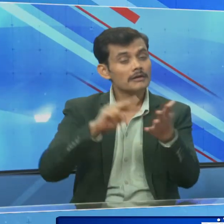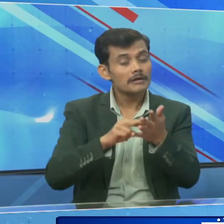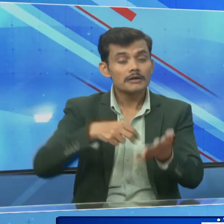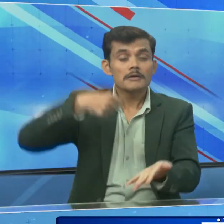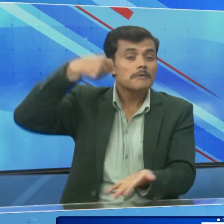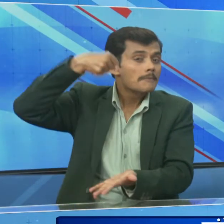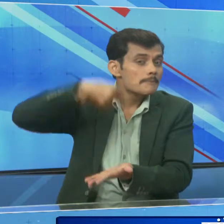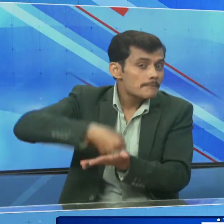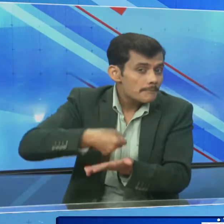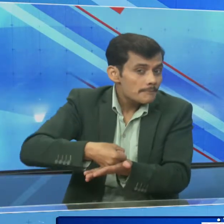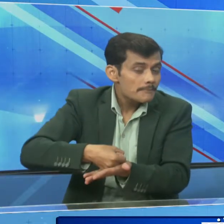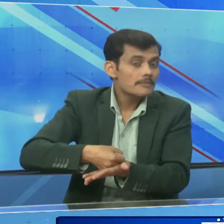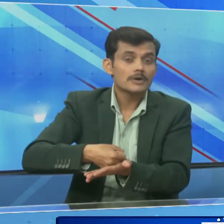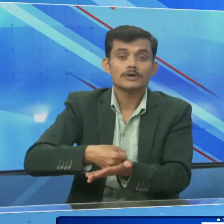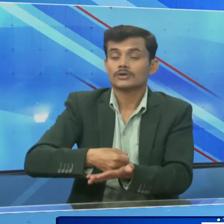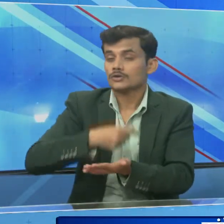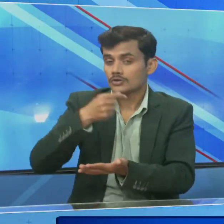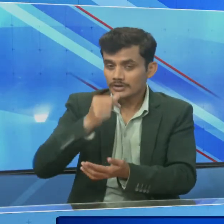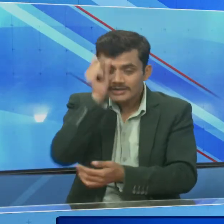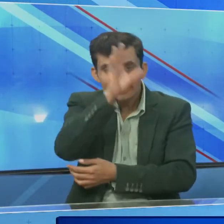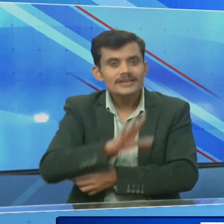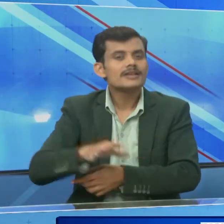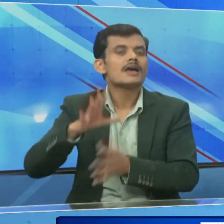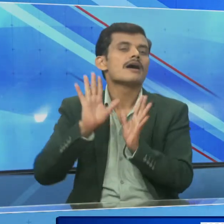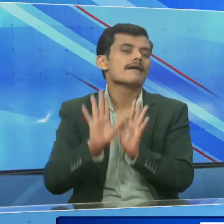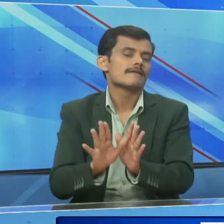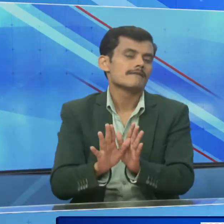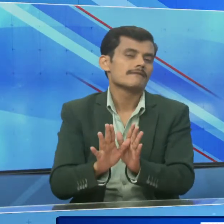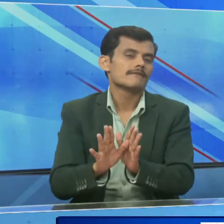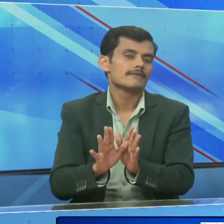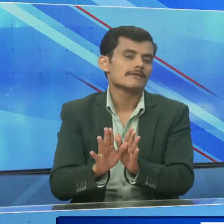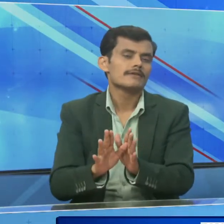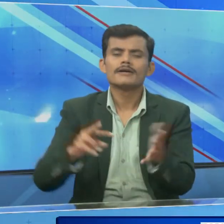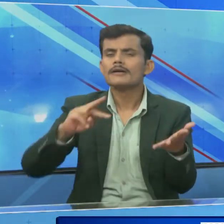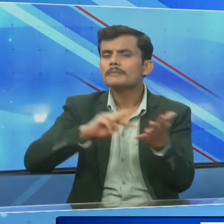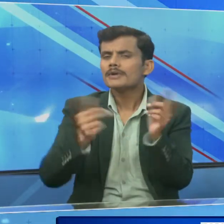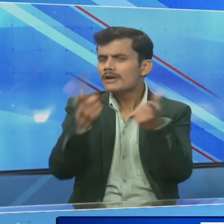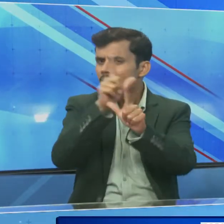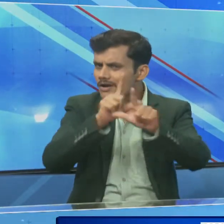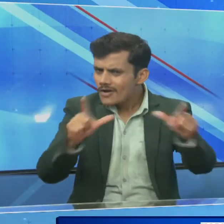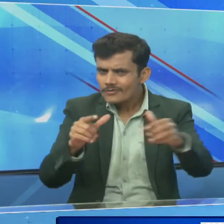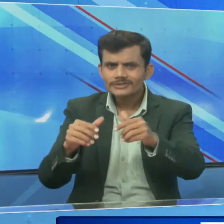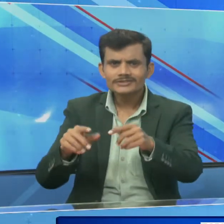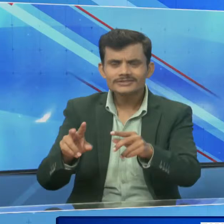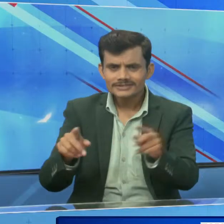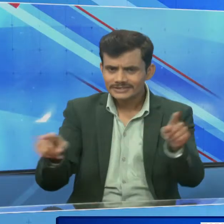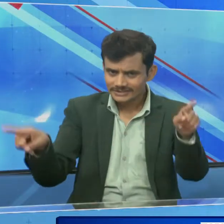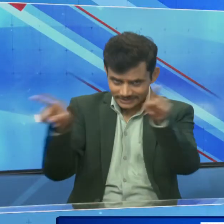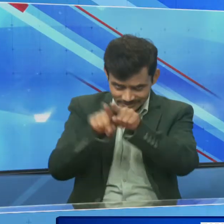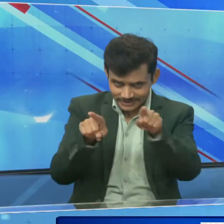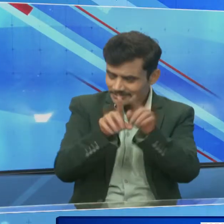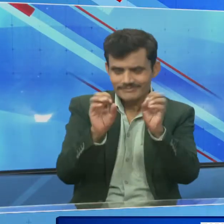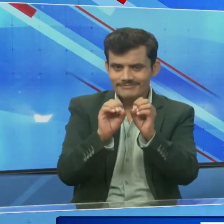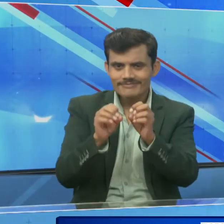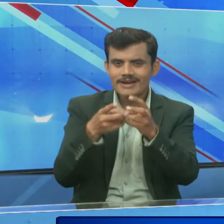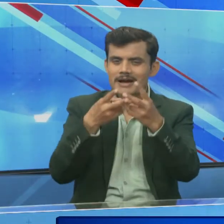fundamental misunderstanding of our country, because language is not something that is imposed from the